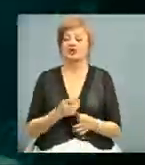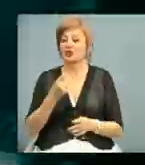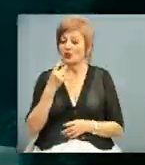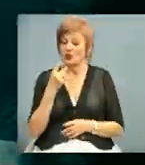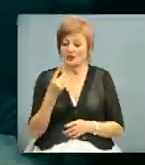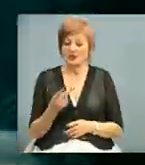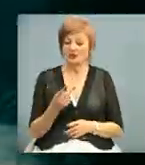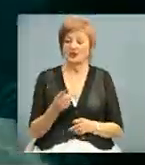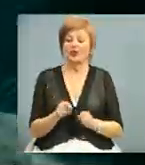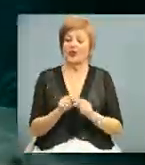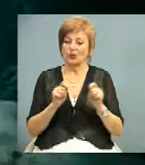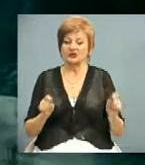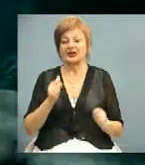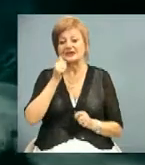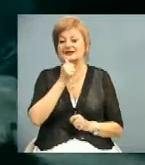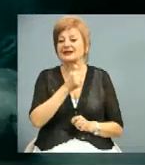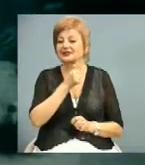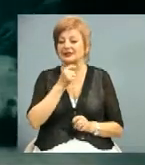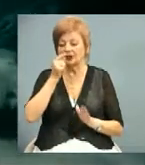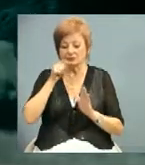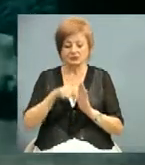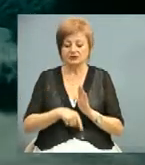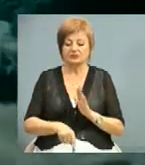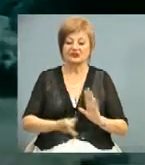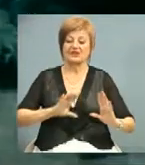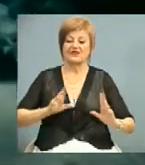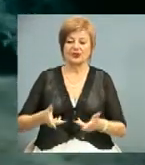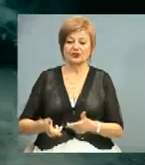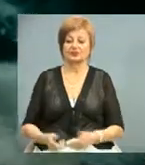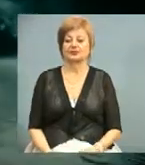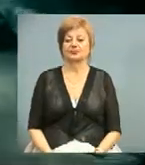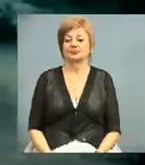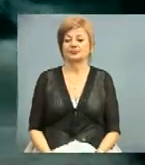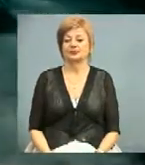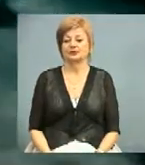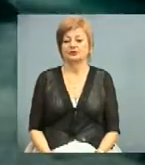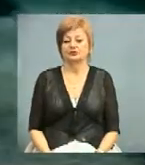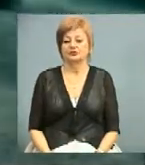океану, відкриється якась таємниця глибоководного світу.